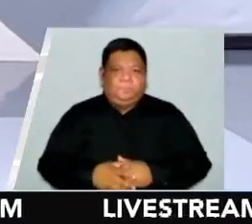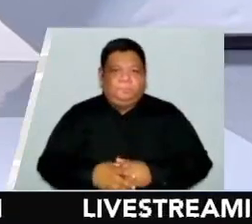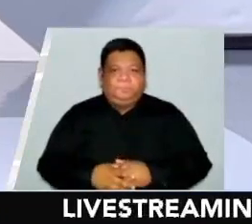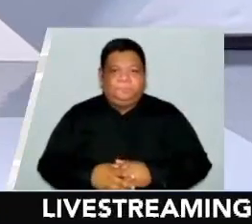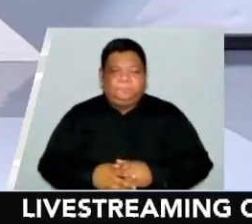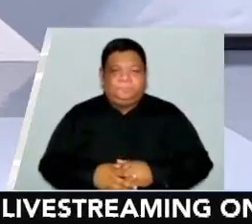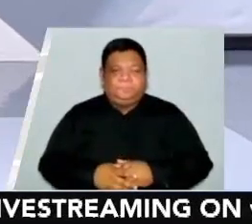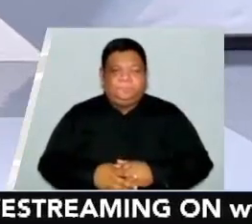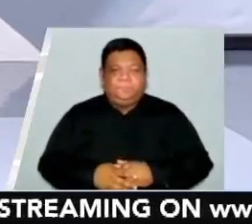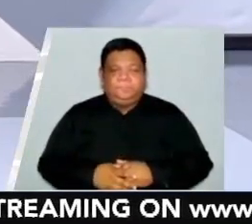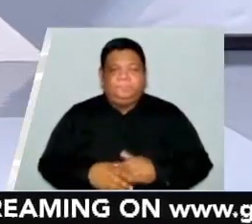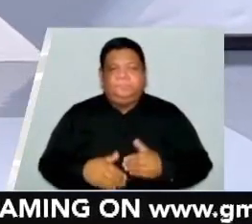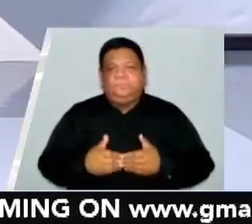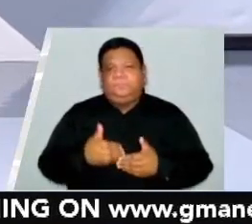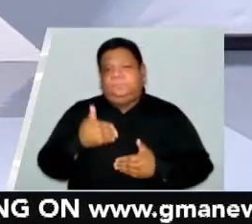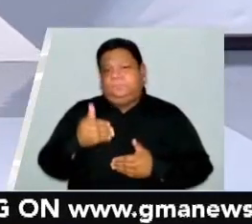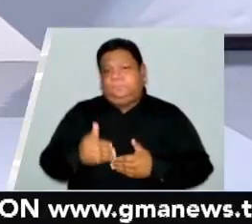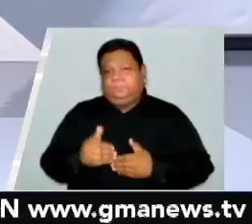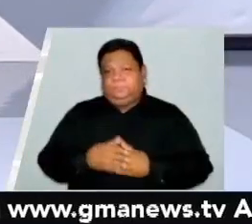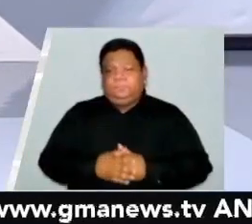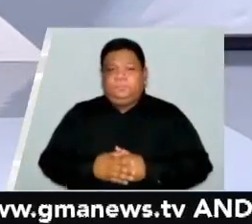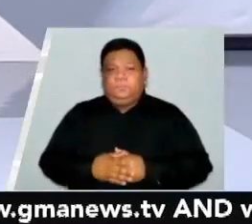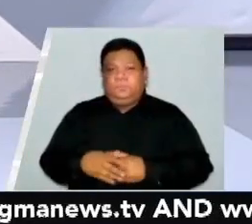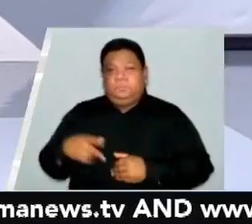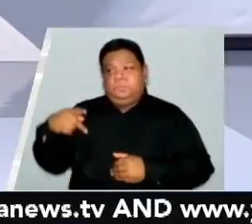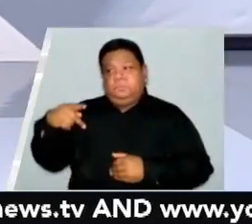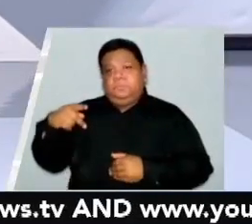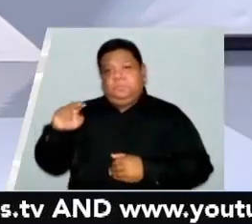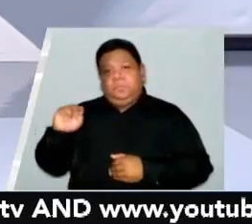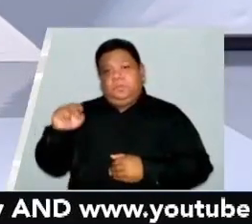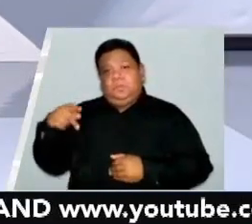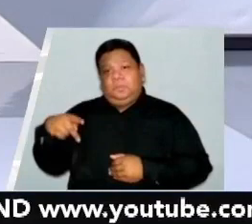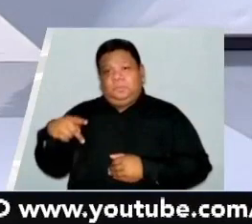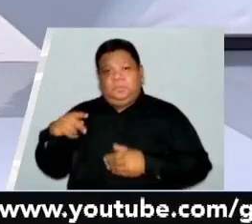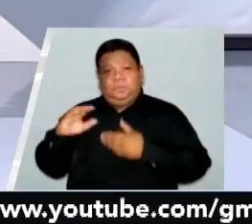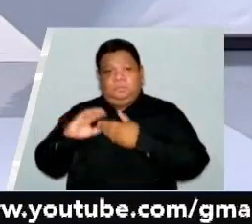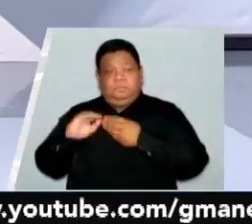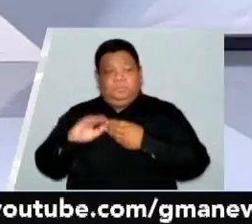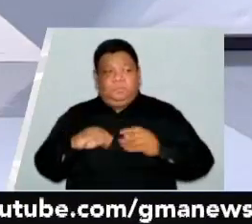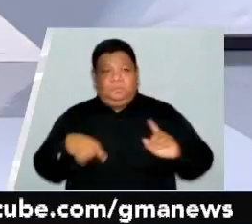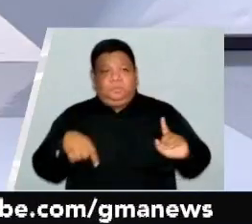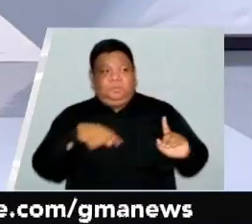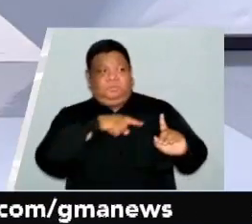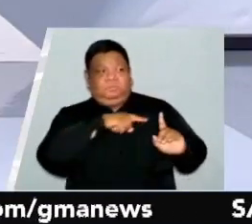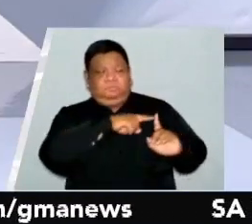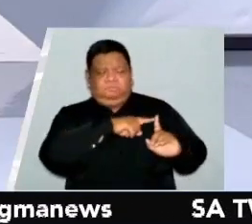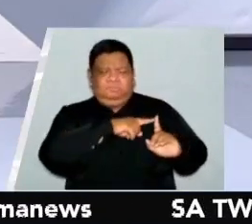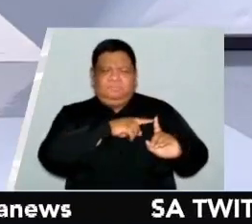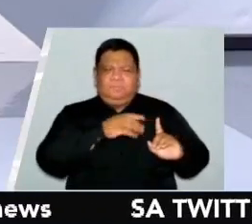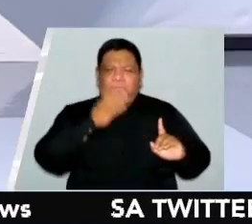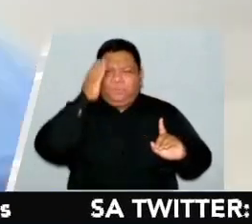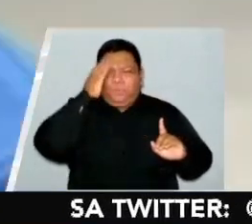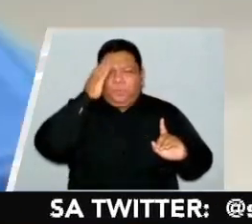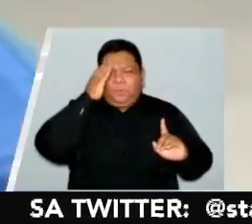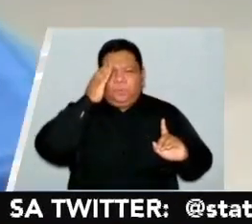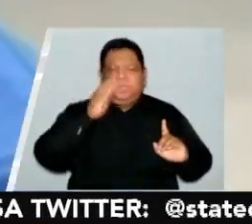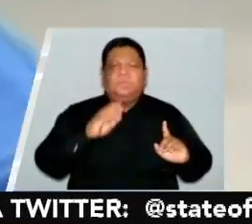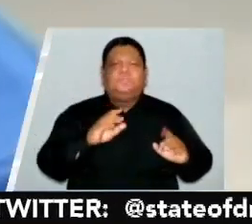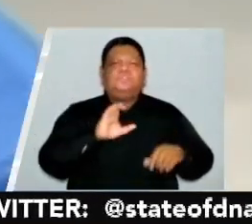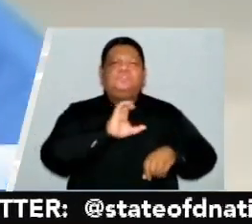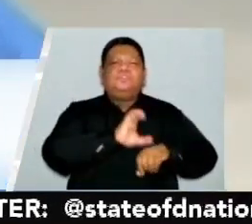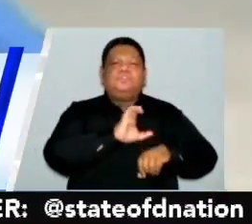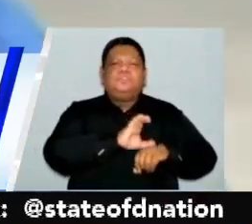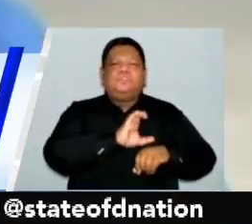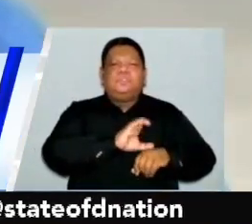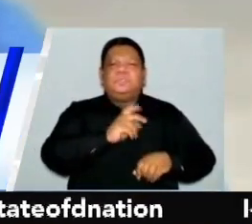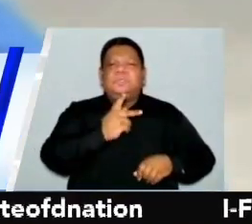Itinanggi ng PNP na may banta sa buhay si Kingdom of Jesus Christ founder, Pastor Apollo Kibuloy. Sa isang audio